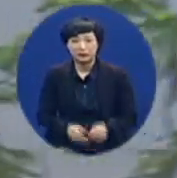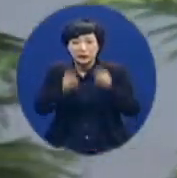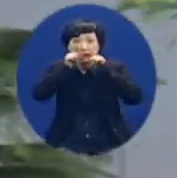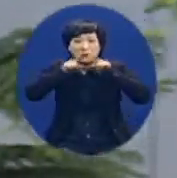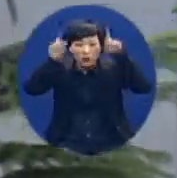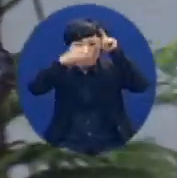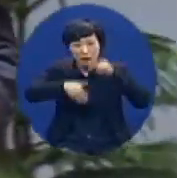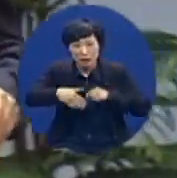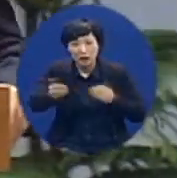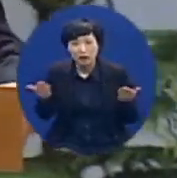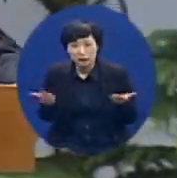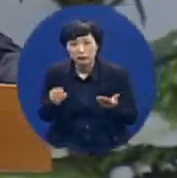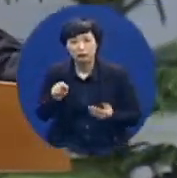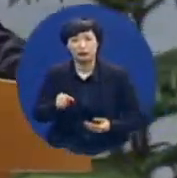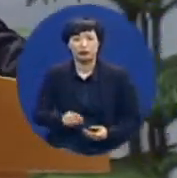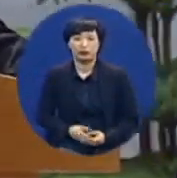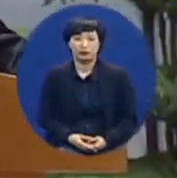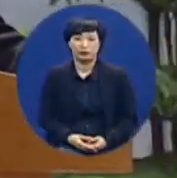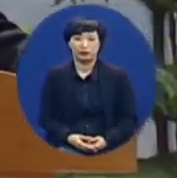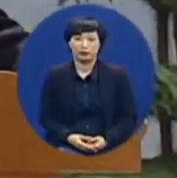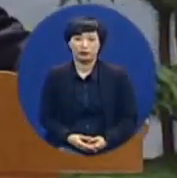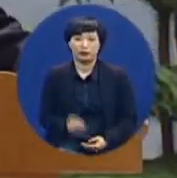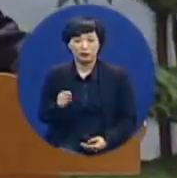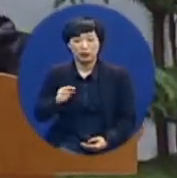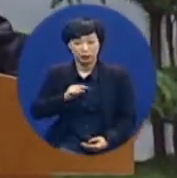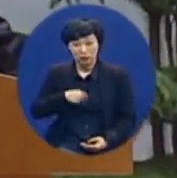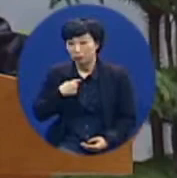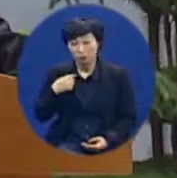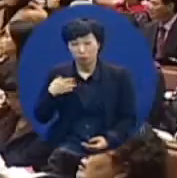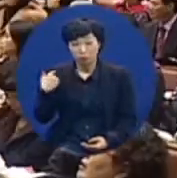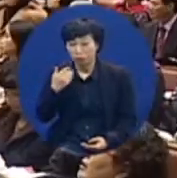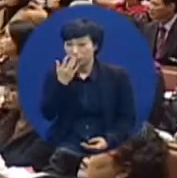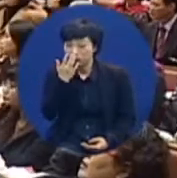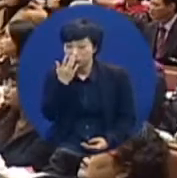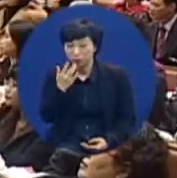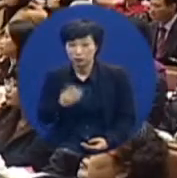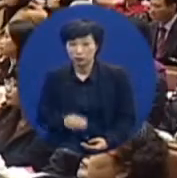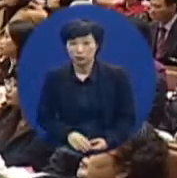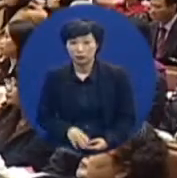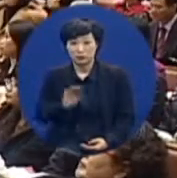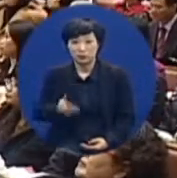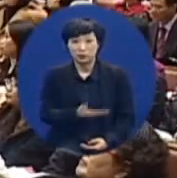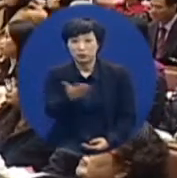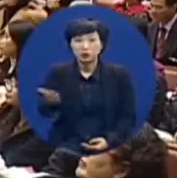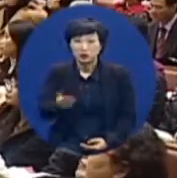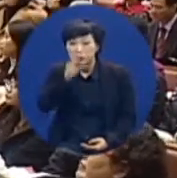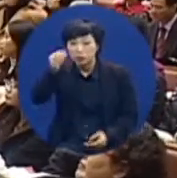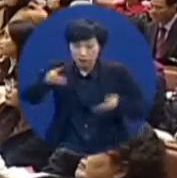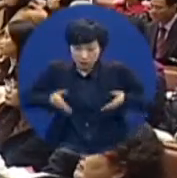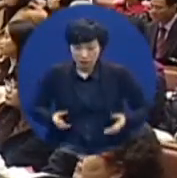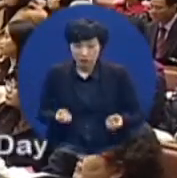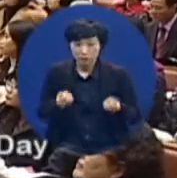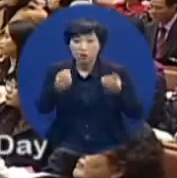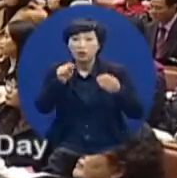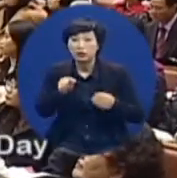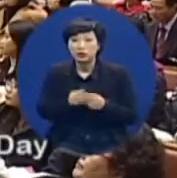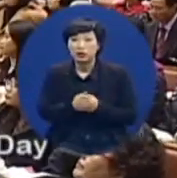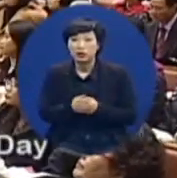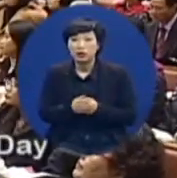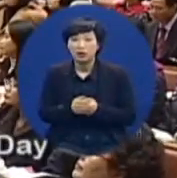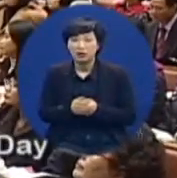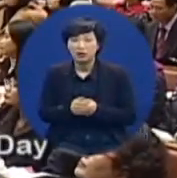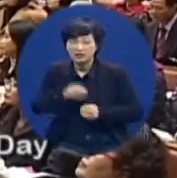지옥갈 짓인데 그 본인이 몰라 성탄절을 이러라고